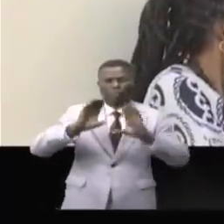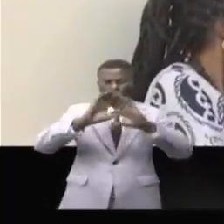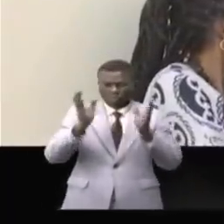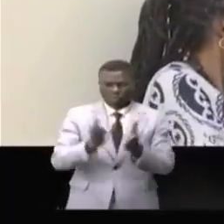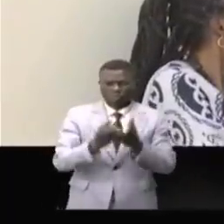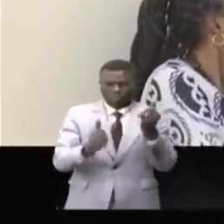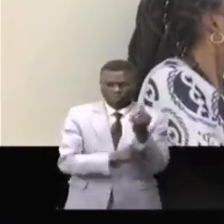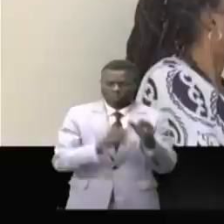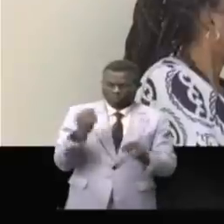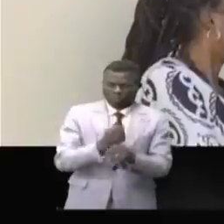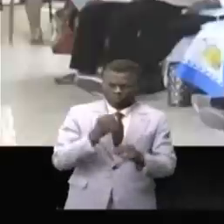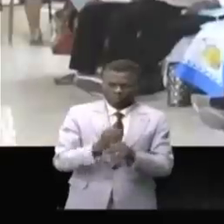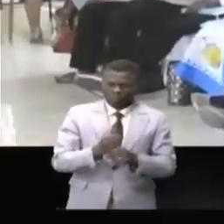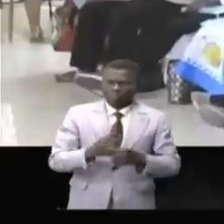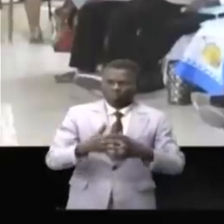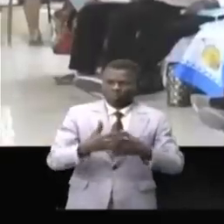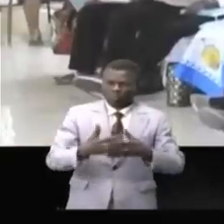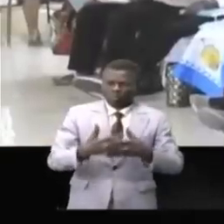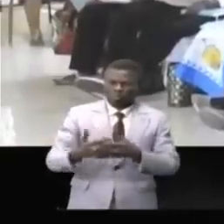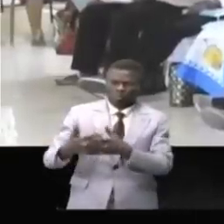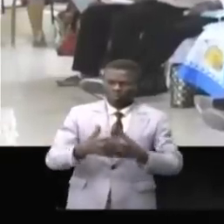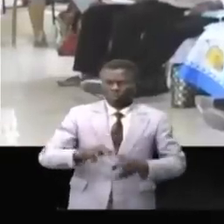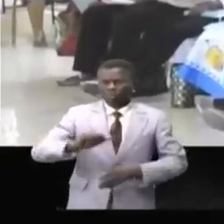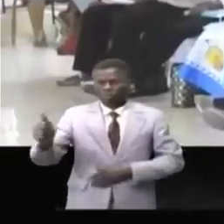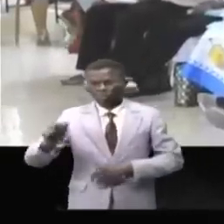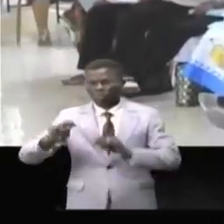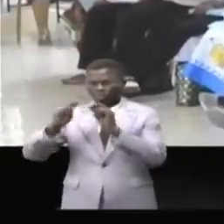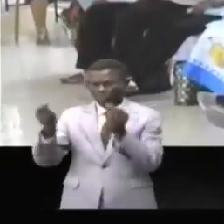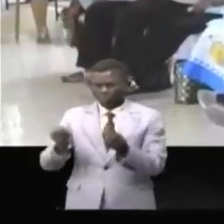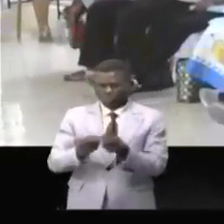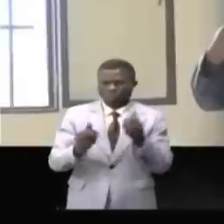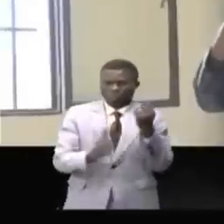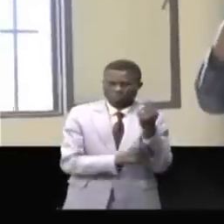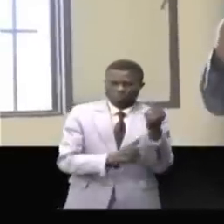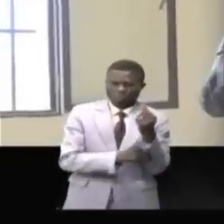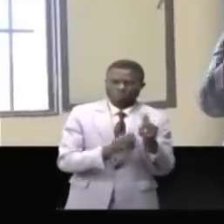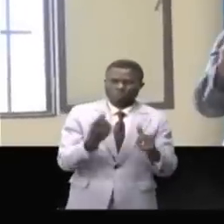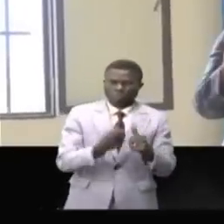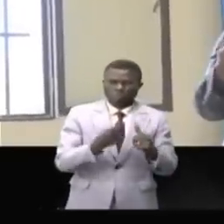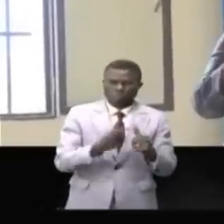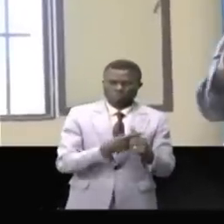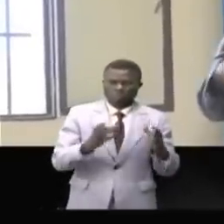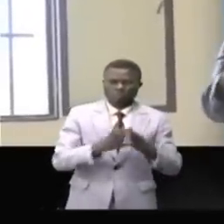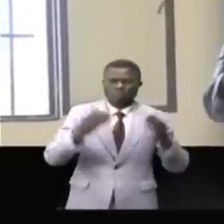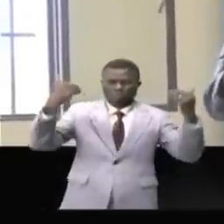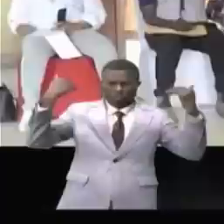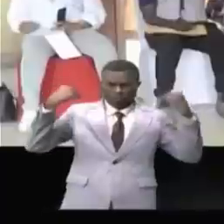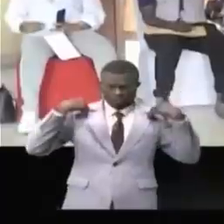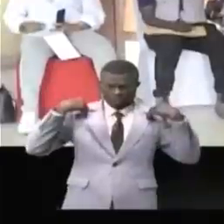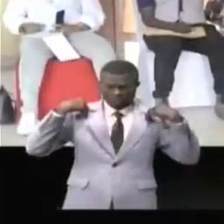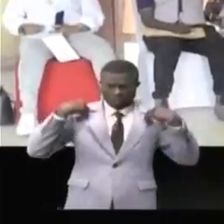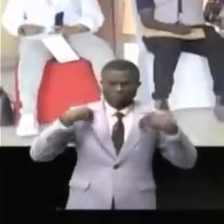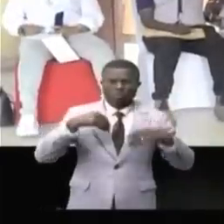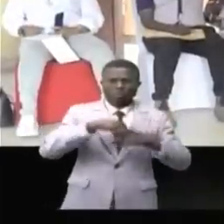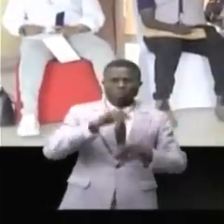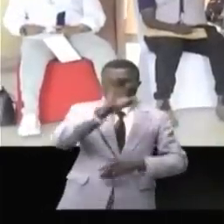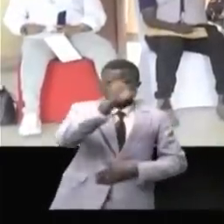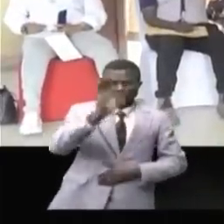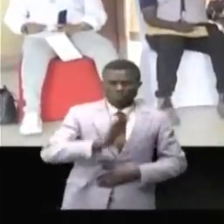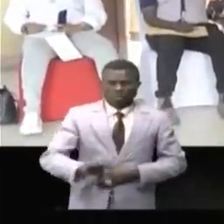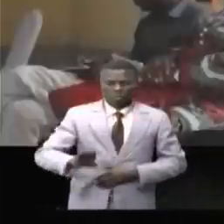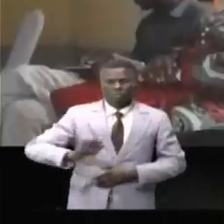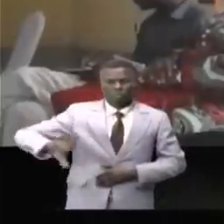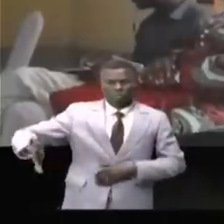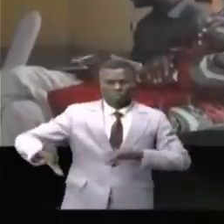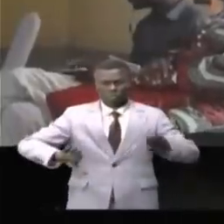à travailler main dans la main avec les autres dynamiques communautaires, particulièrement avec les autorités des entités locales décentralisées